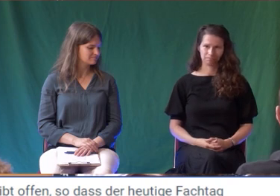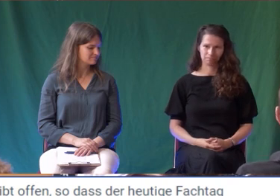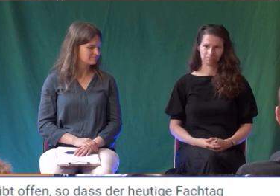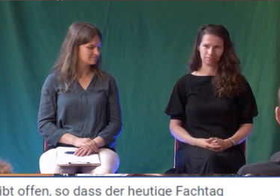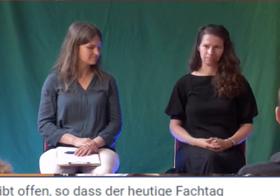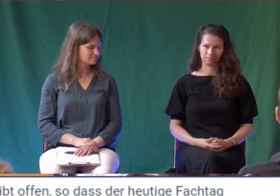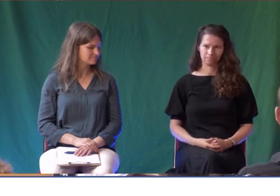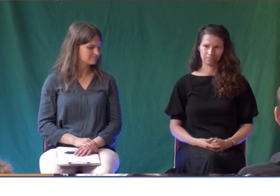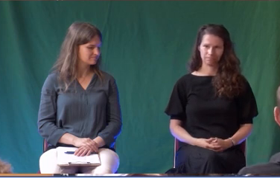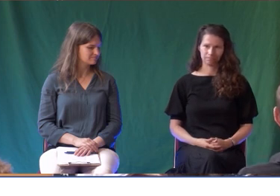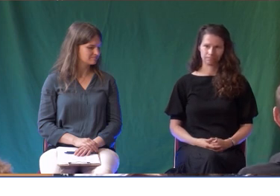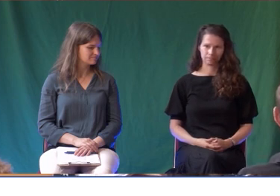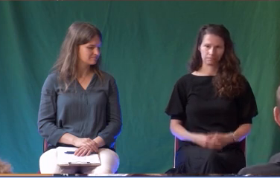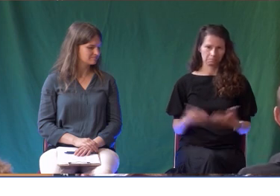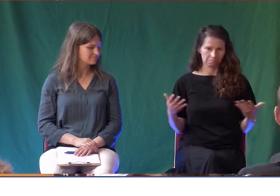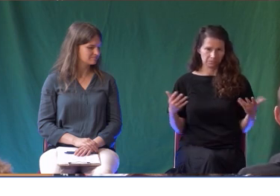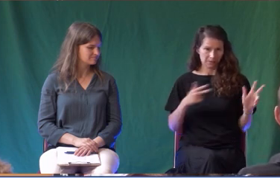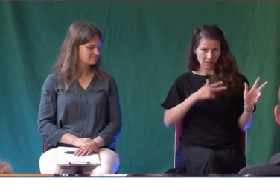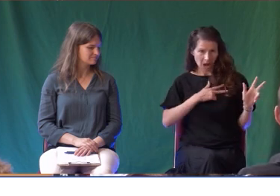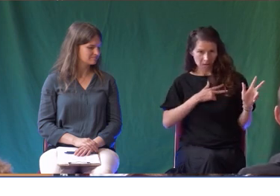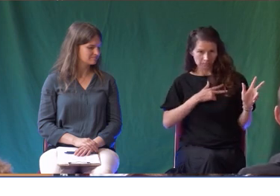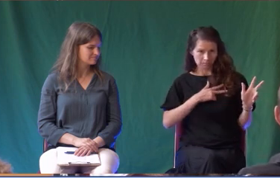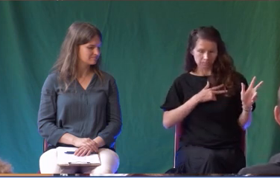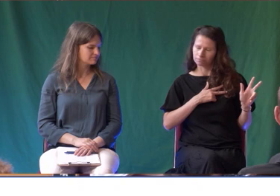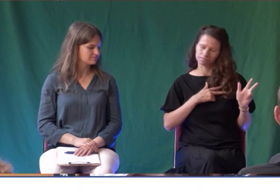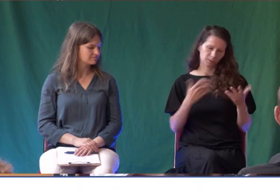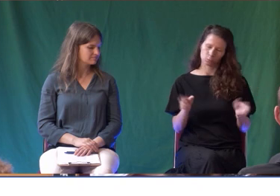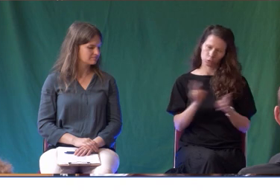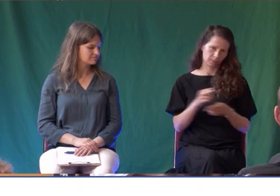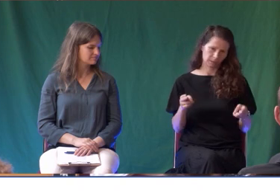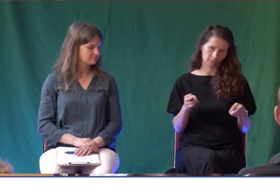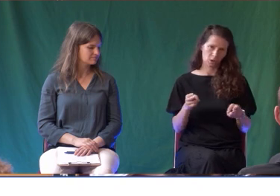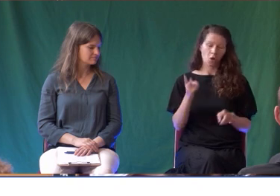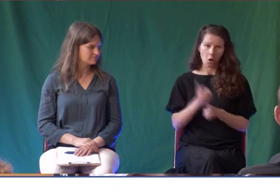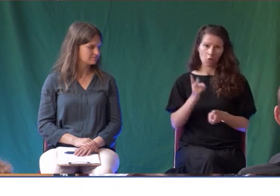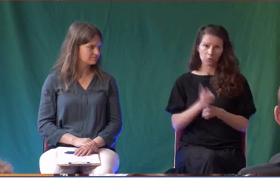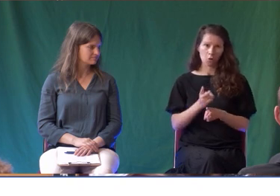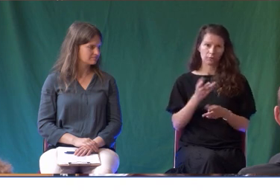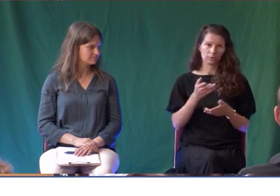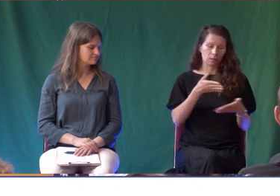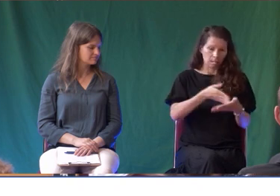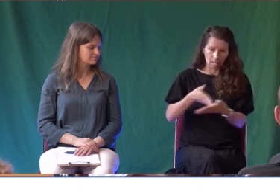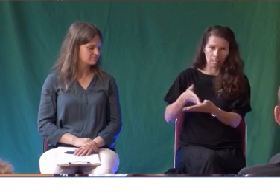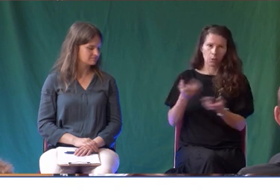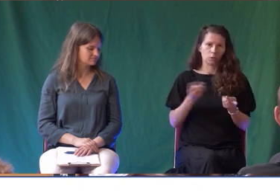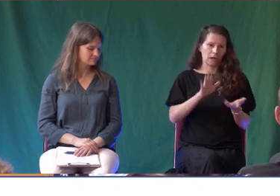in Wirklichkeit stimmt das nicht oft klappen Dinge noch nicht so gut